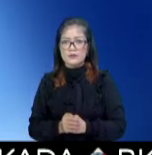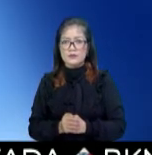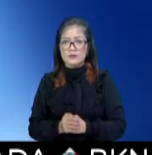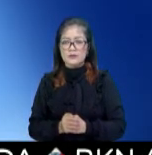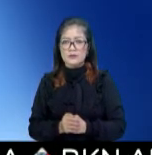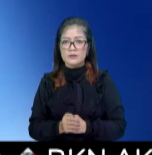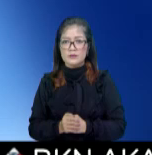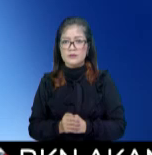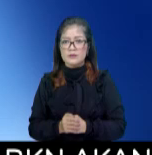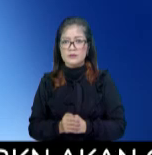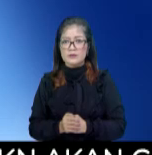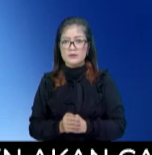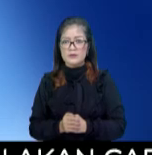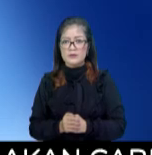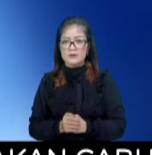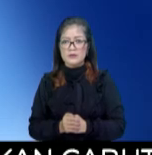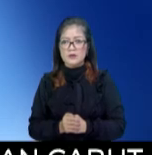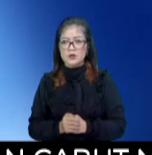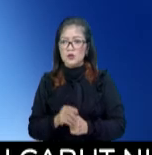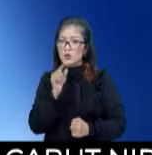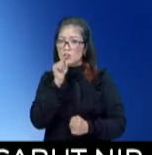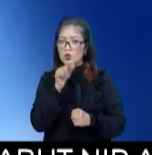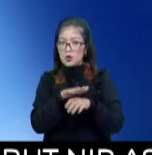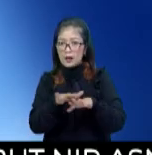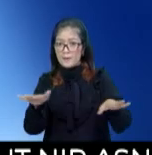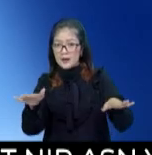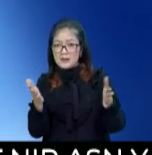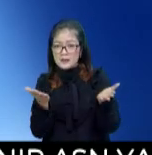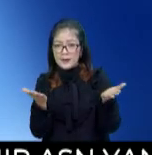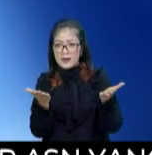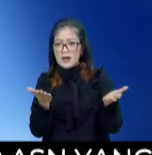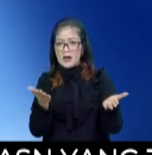Bakauheni. Dan untuk pengamanan sendiri memang dari pihak kepolisian sudah mengamankan beberapa petugasnya di mana